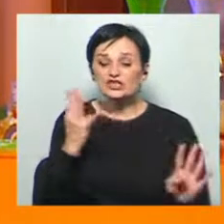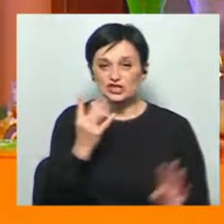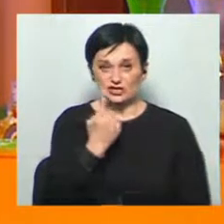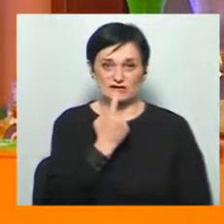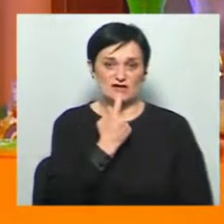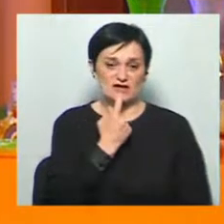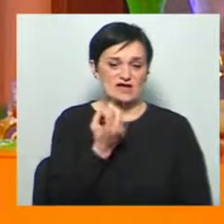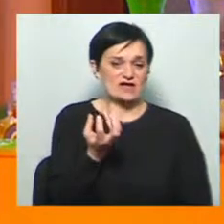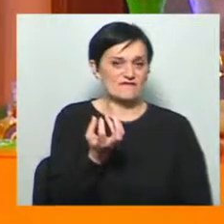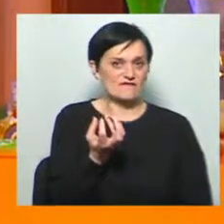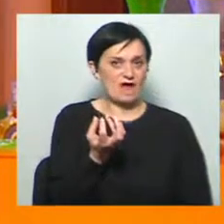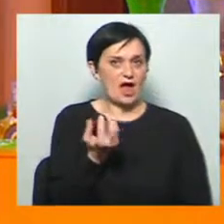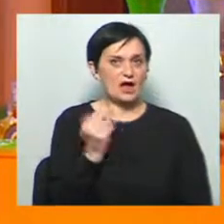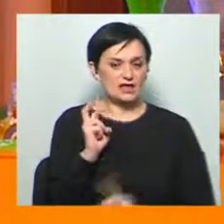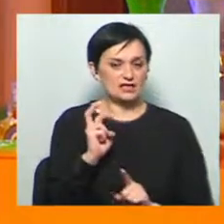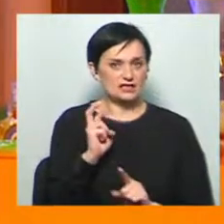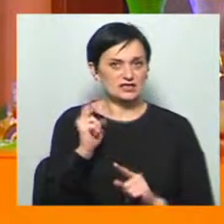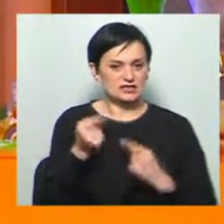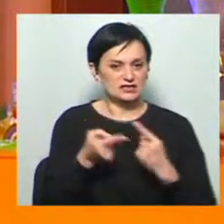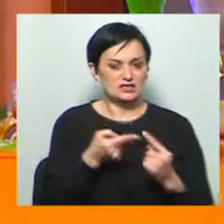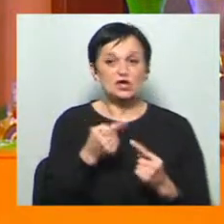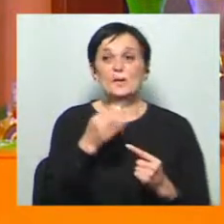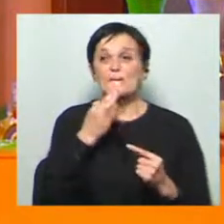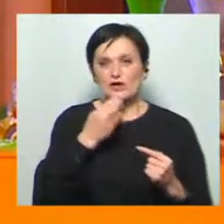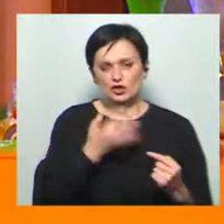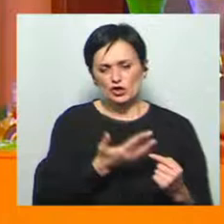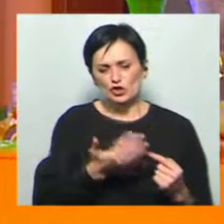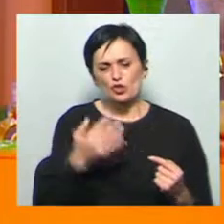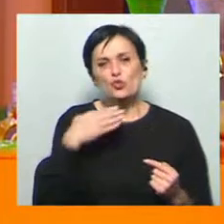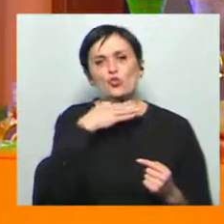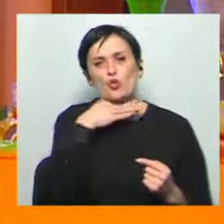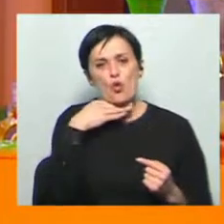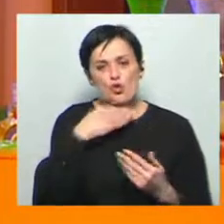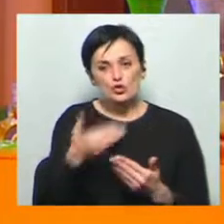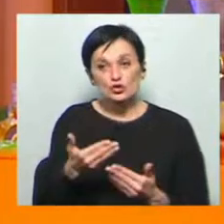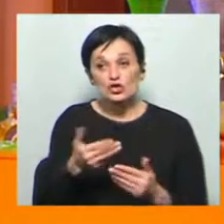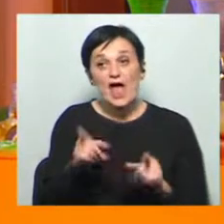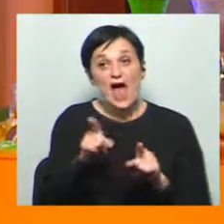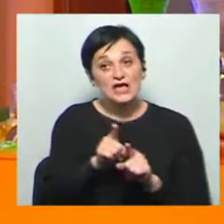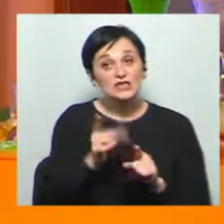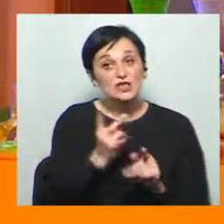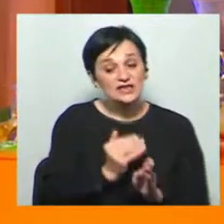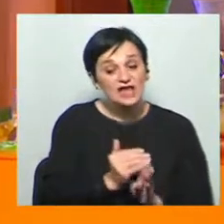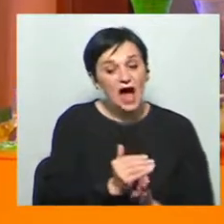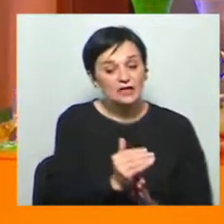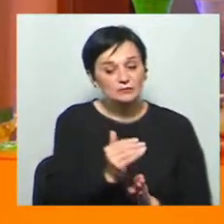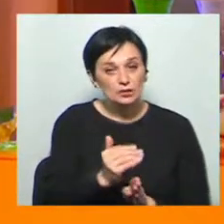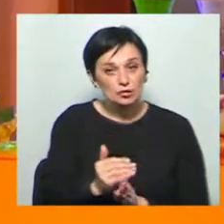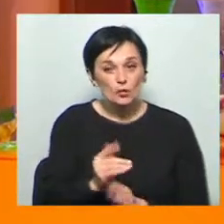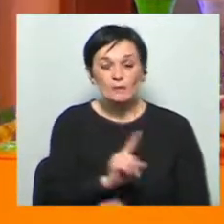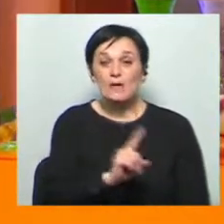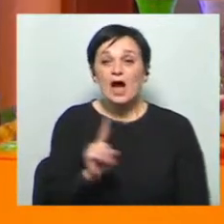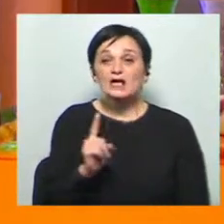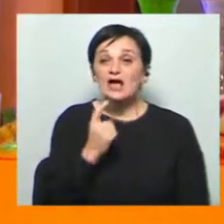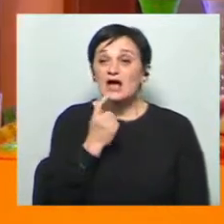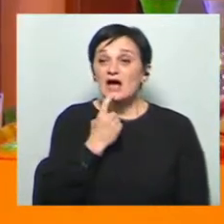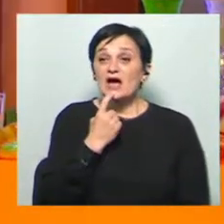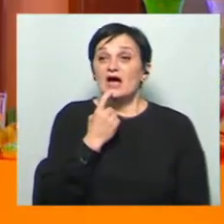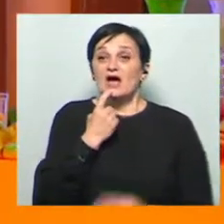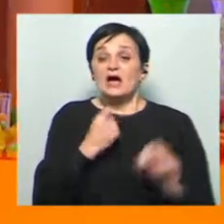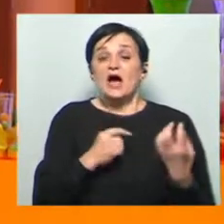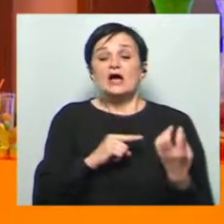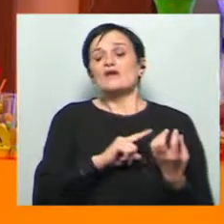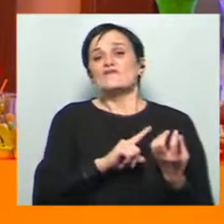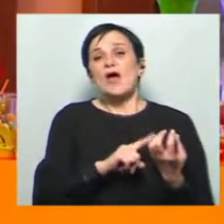სარიტუალო კვების ფარგლებში და შემდეგ უკვე შემოვა ხორცი. ასე უნდა იყოს თანმიმდევრობით. მაგრამ კვერცხთან